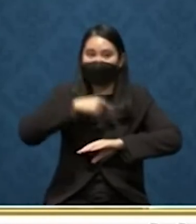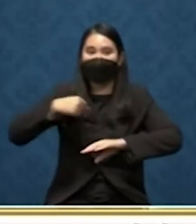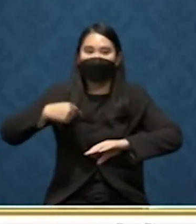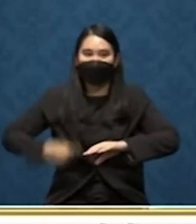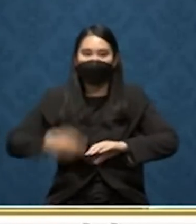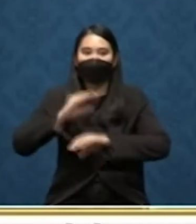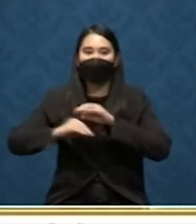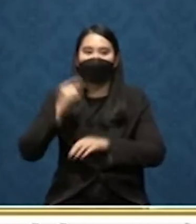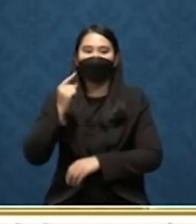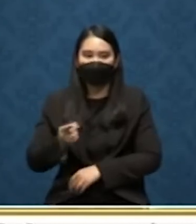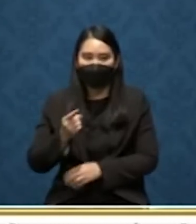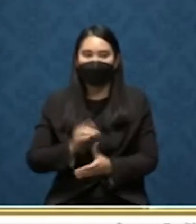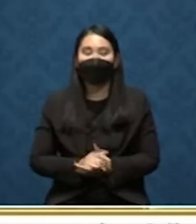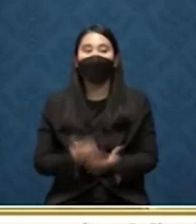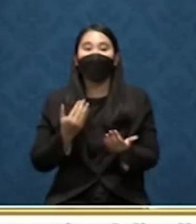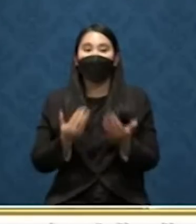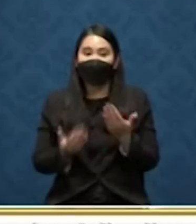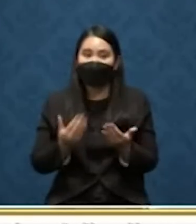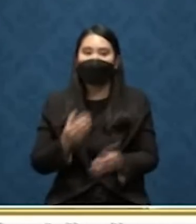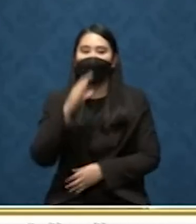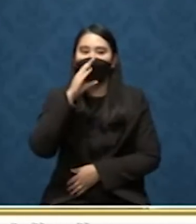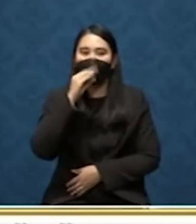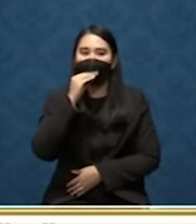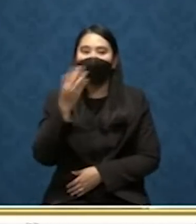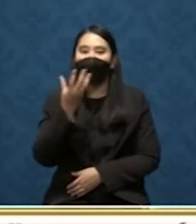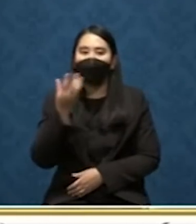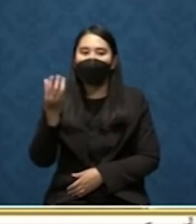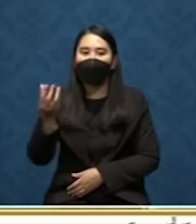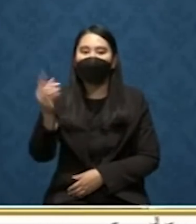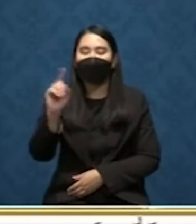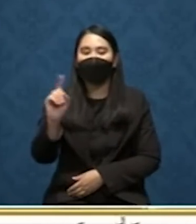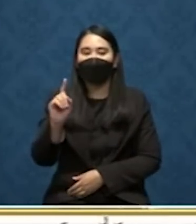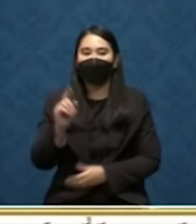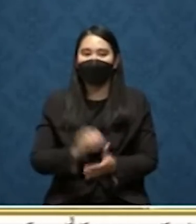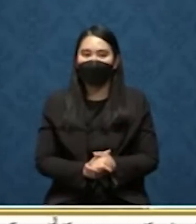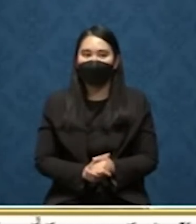จะได้รำเนนกจร ๆหรือพูดไปถึงว่า